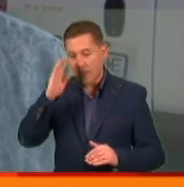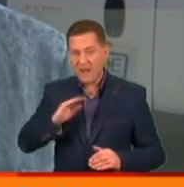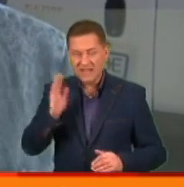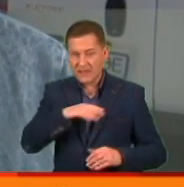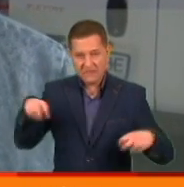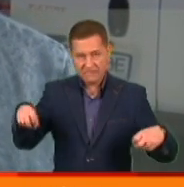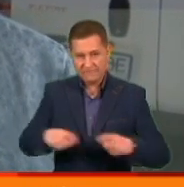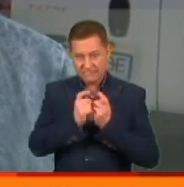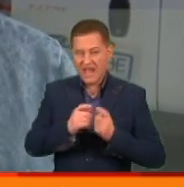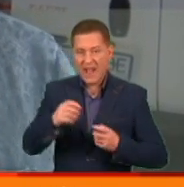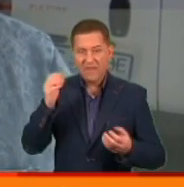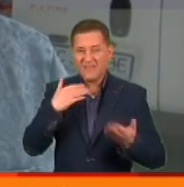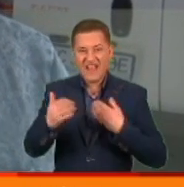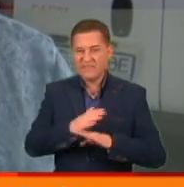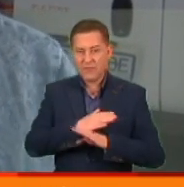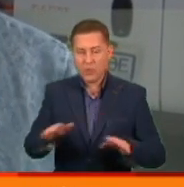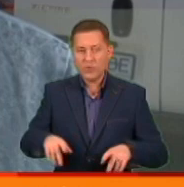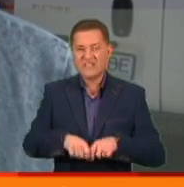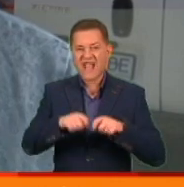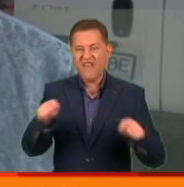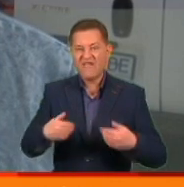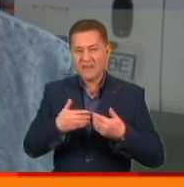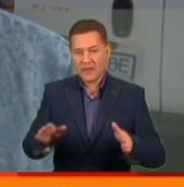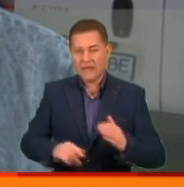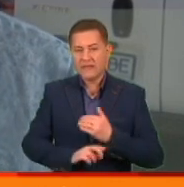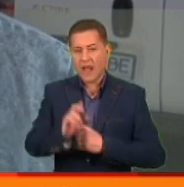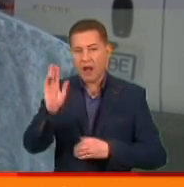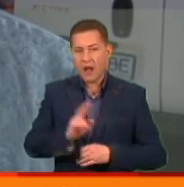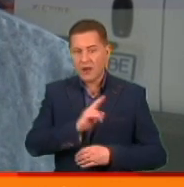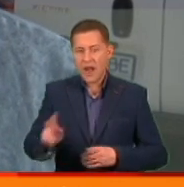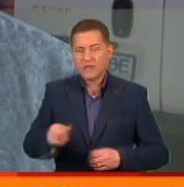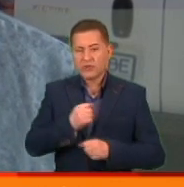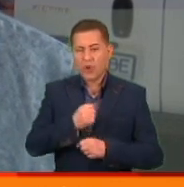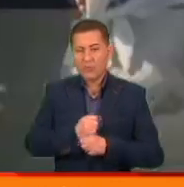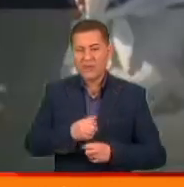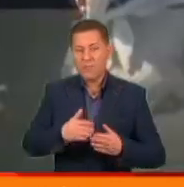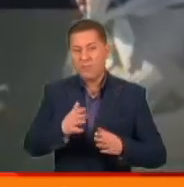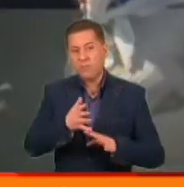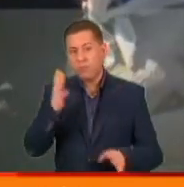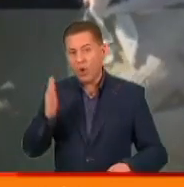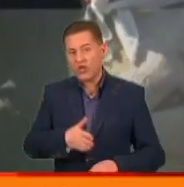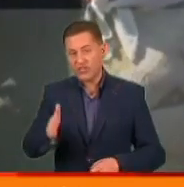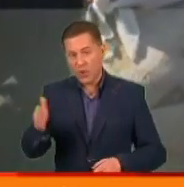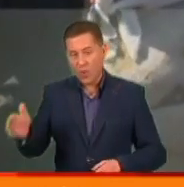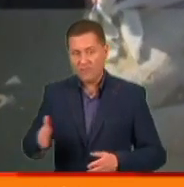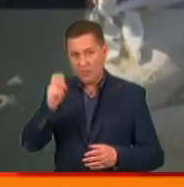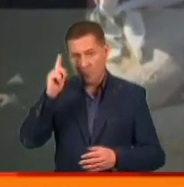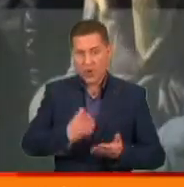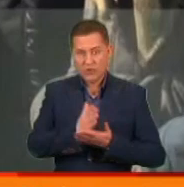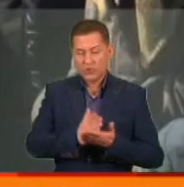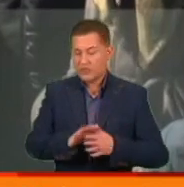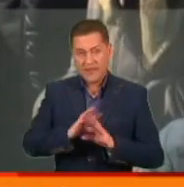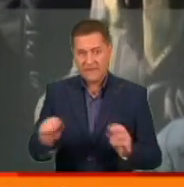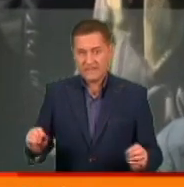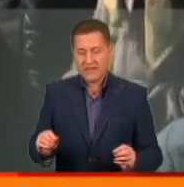спілкуються. Ми хочемо спокою і миру. Відкрийте храм, зробіть почергове богослужіння і все. Та у Московському патріархаті про